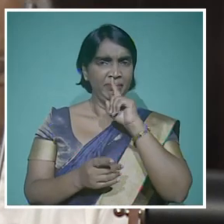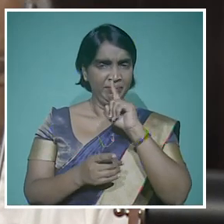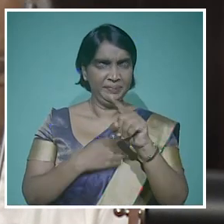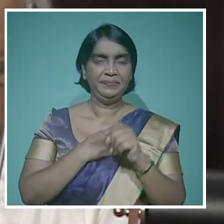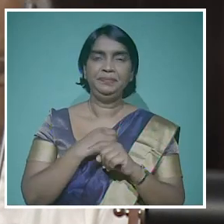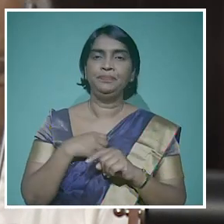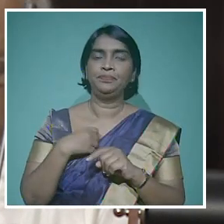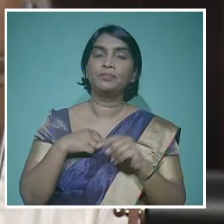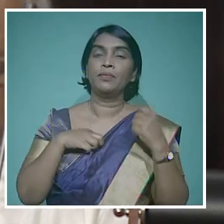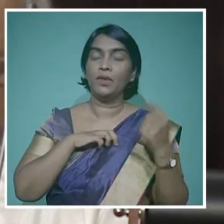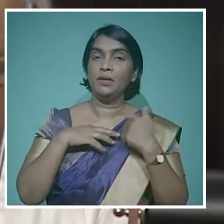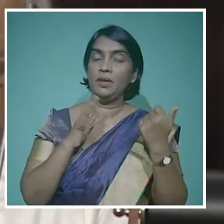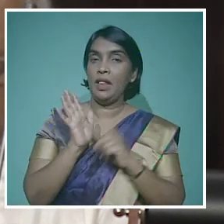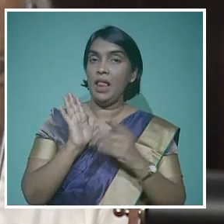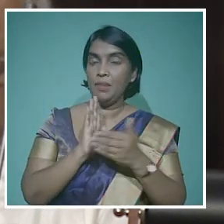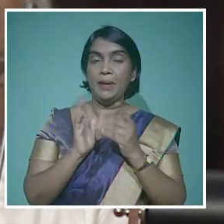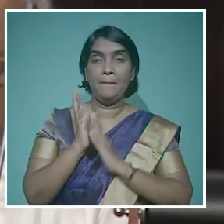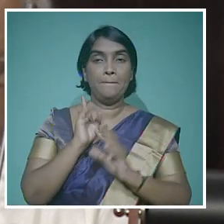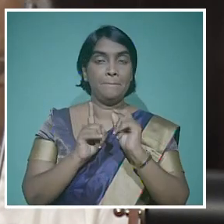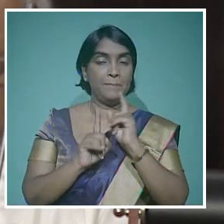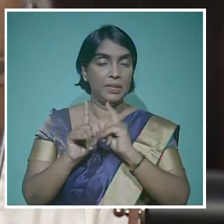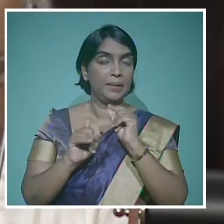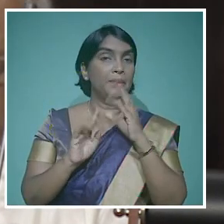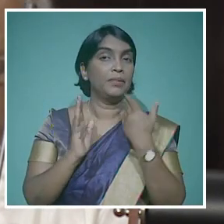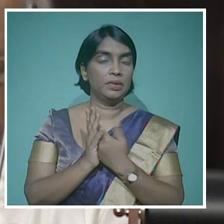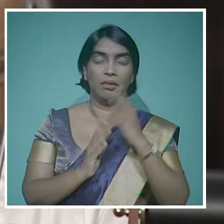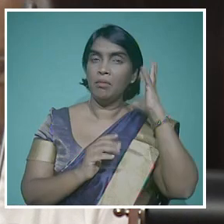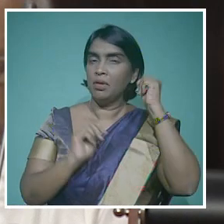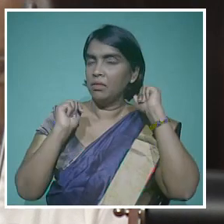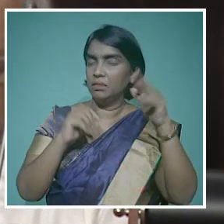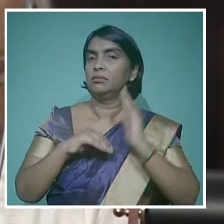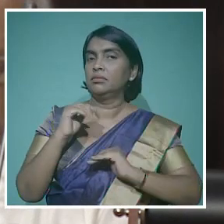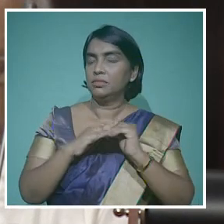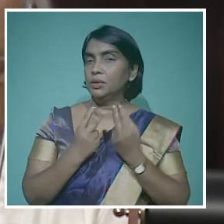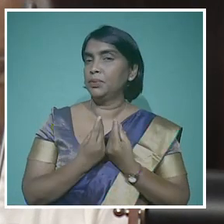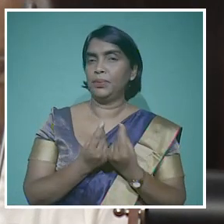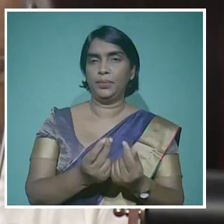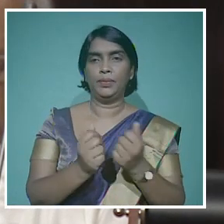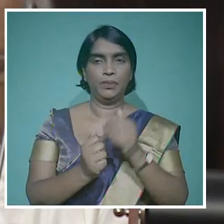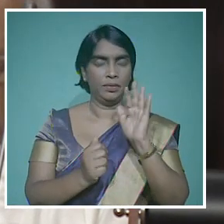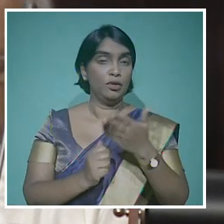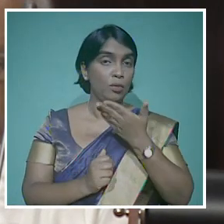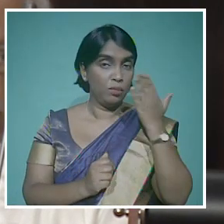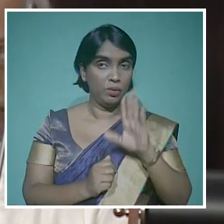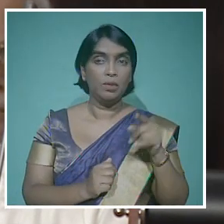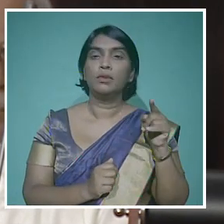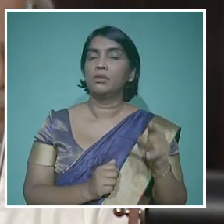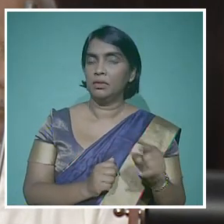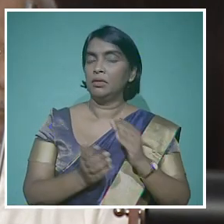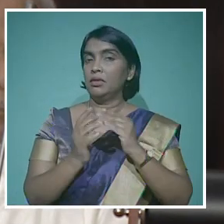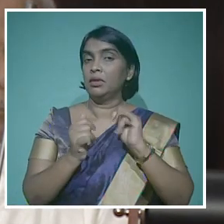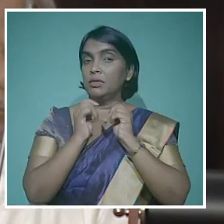කරනවා. නව කම්කරු ප්‍රතිපත්තිය ඵලදායී ආර්ථික ක්‍රියාකාරීකම් කාර්යක්ෂම ලෙස සිදු කිරීමට හැකිවන පරිදි